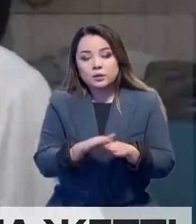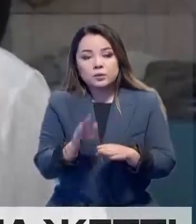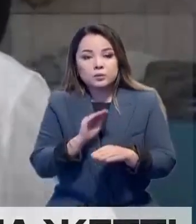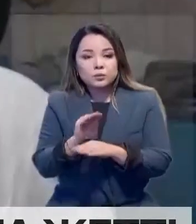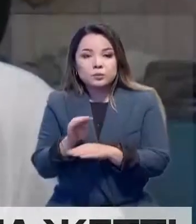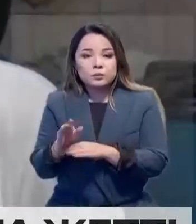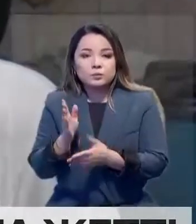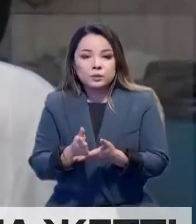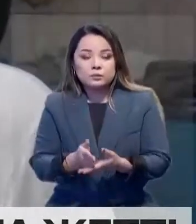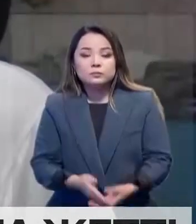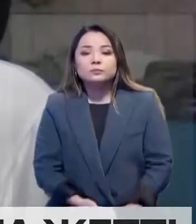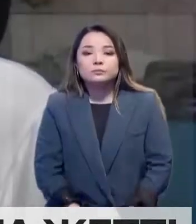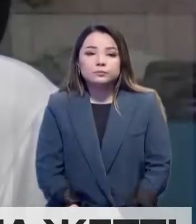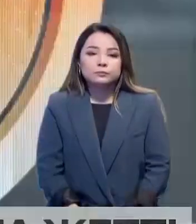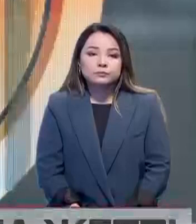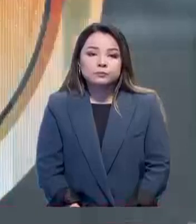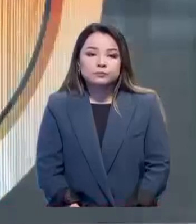тұрсамын.